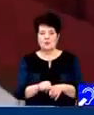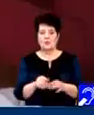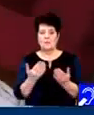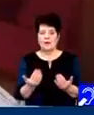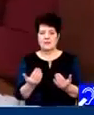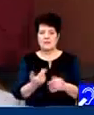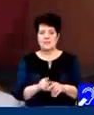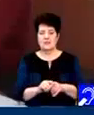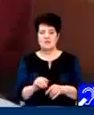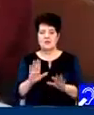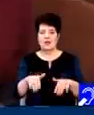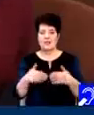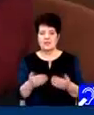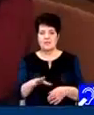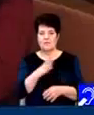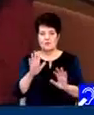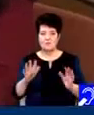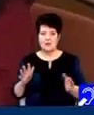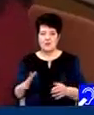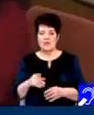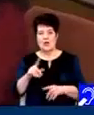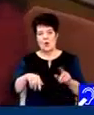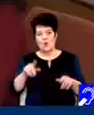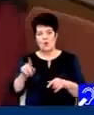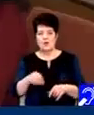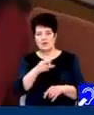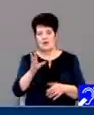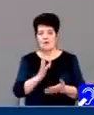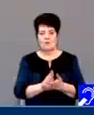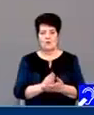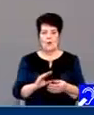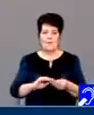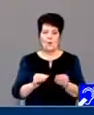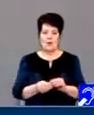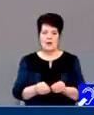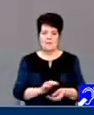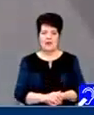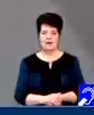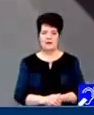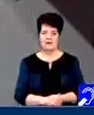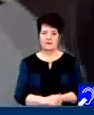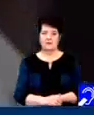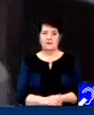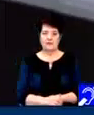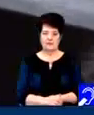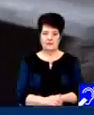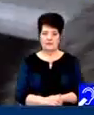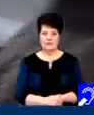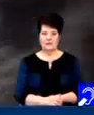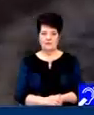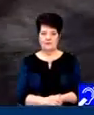și clasamentul candidaților. Au fost și momente când unele scanere au avut probleme. Бюллетени установлены формы. Павел